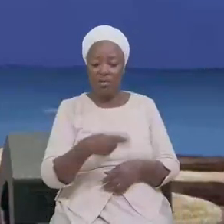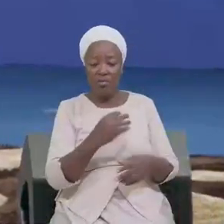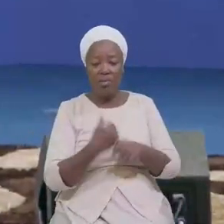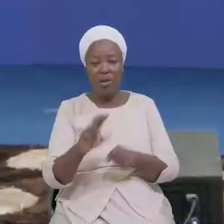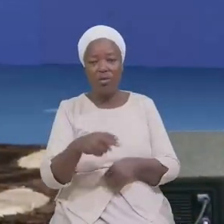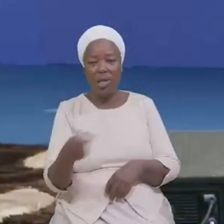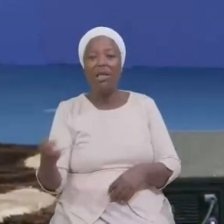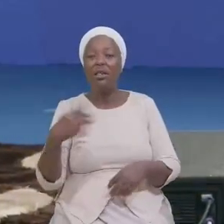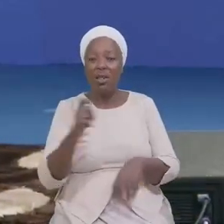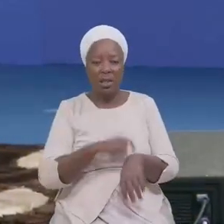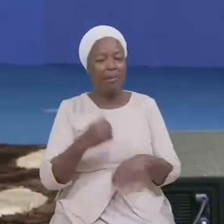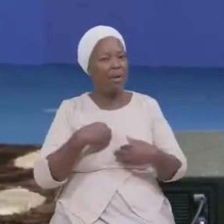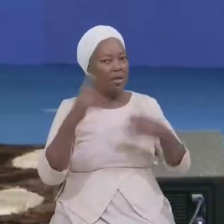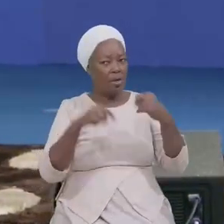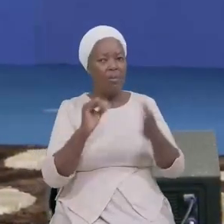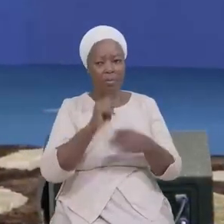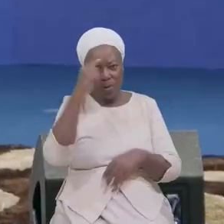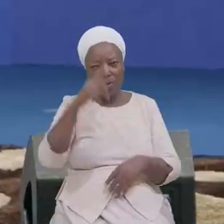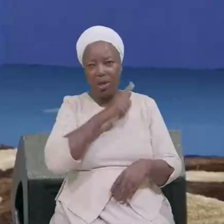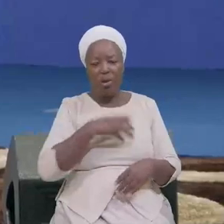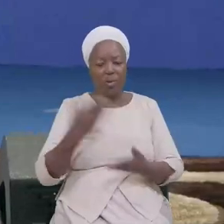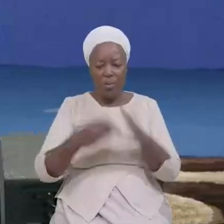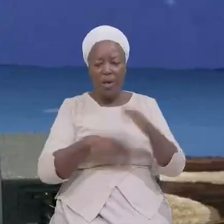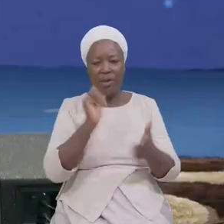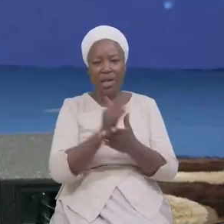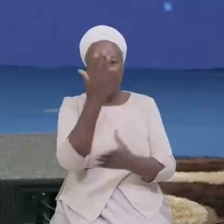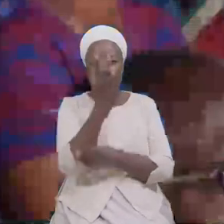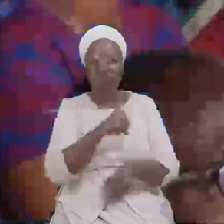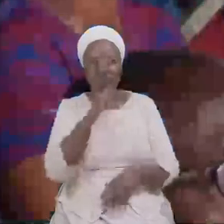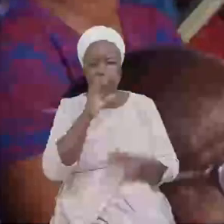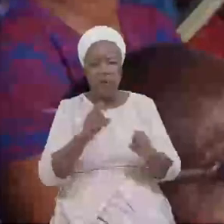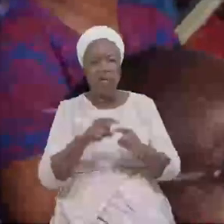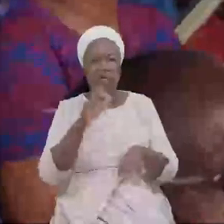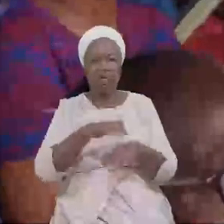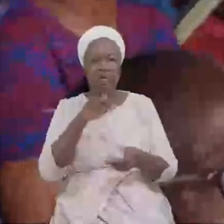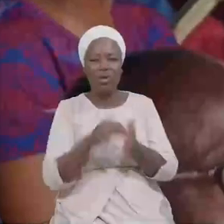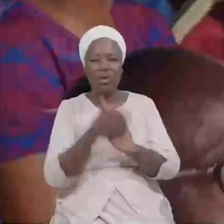inutile, l'heure a sonné, il étendra sa main et ils ne pourront plus te toucher.